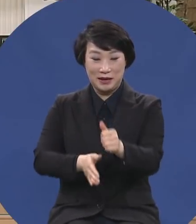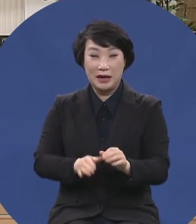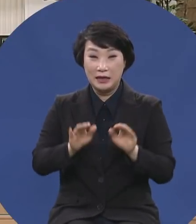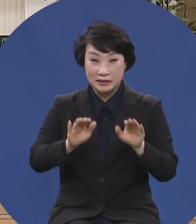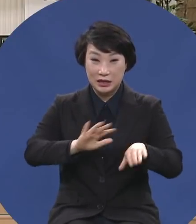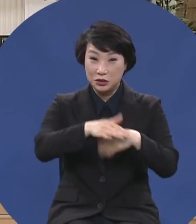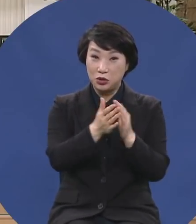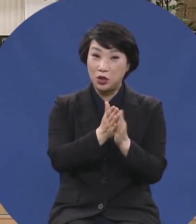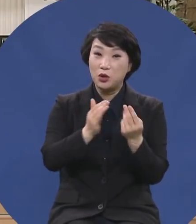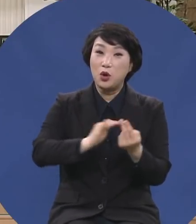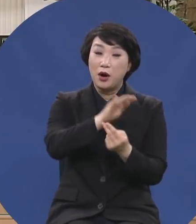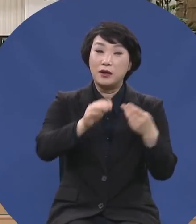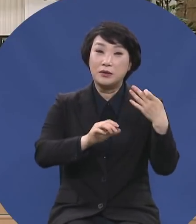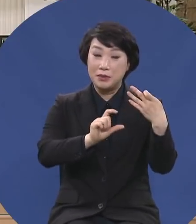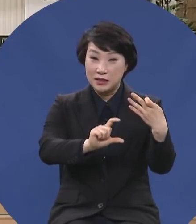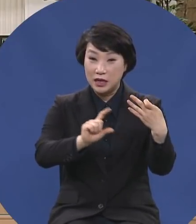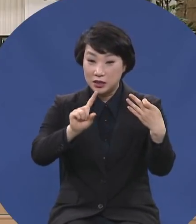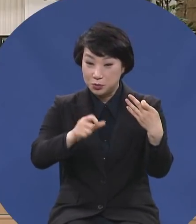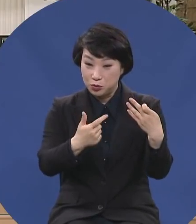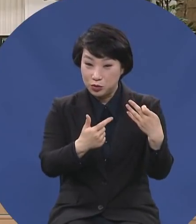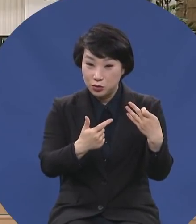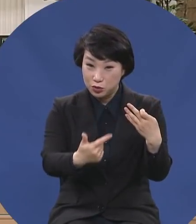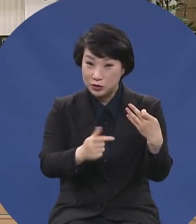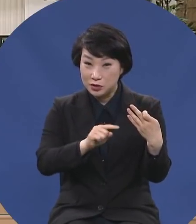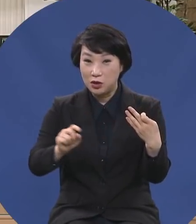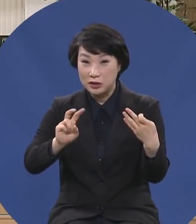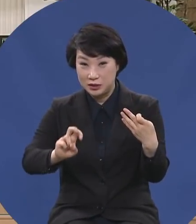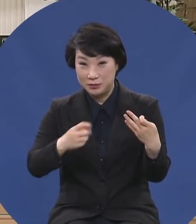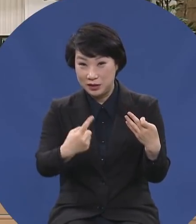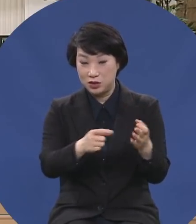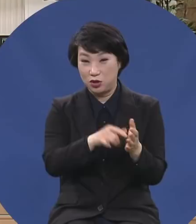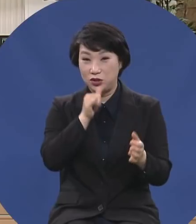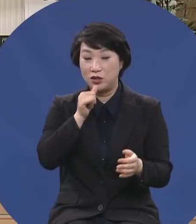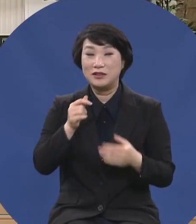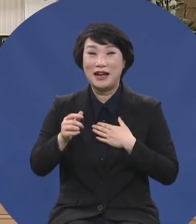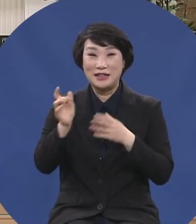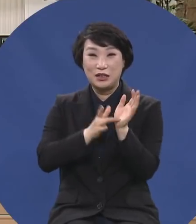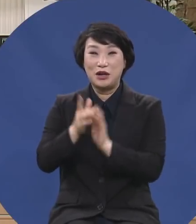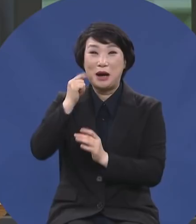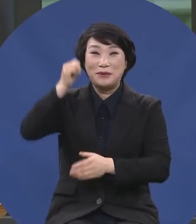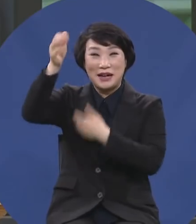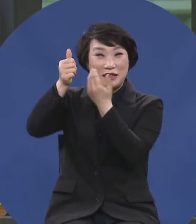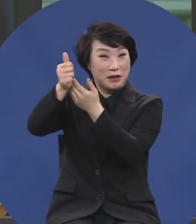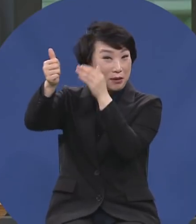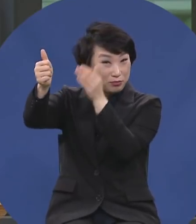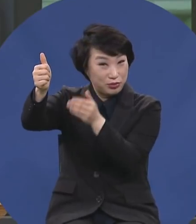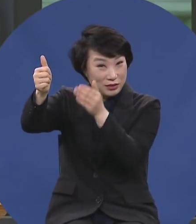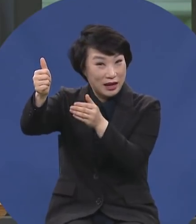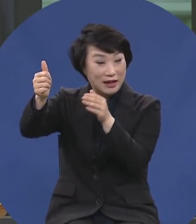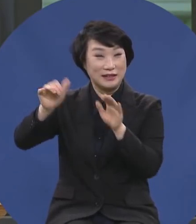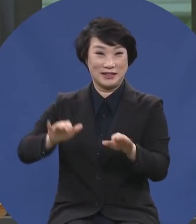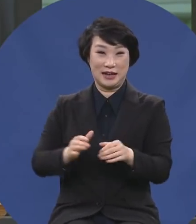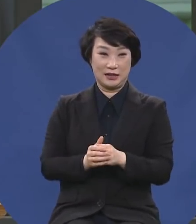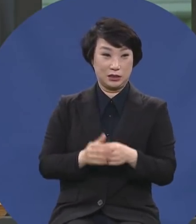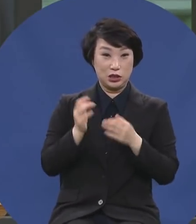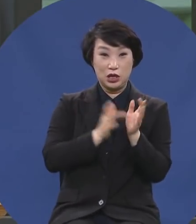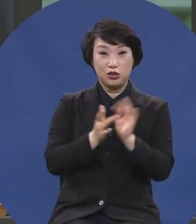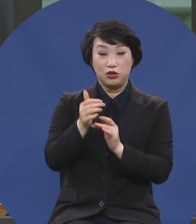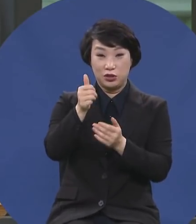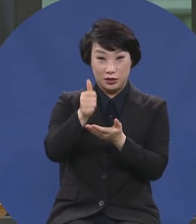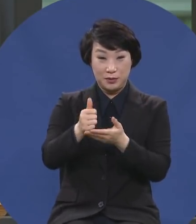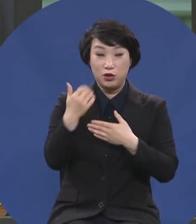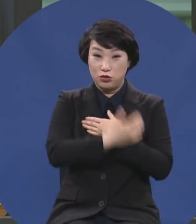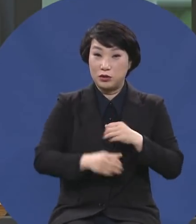요한복음 14장 16절로 21절에 내가 아버지께 구하겠더니 예수님이 육으로 계실